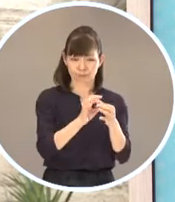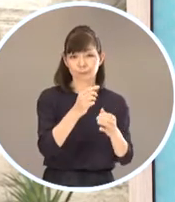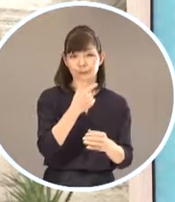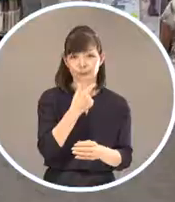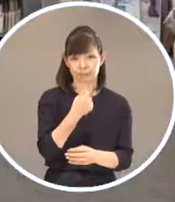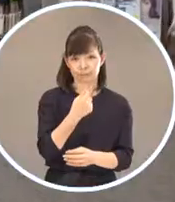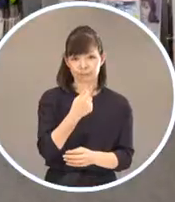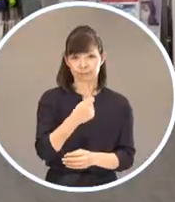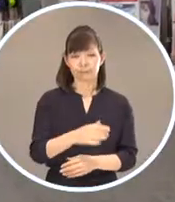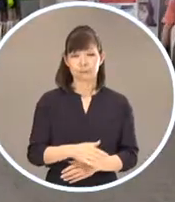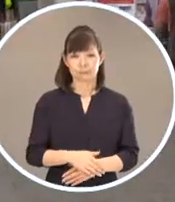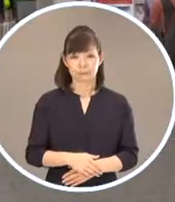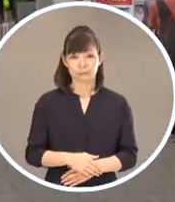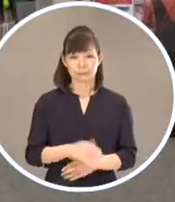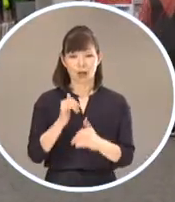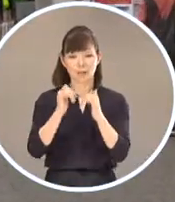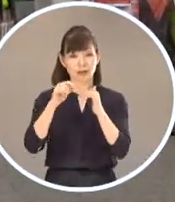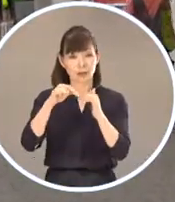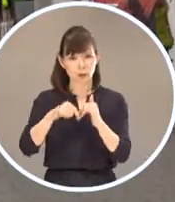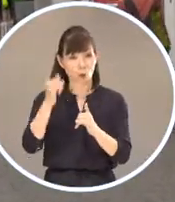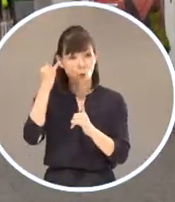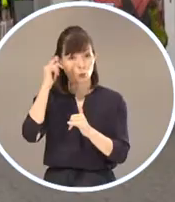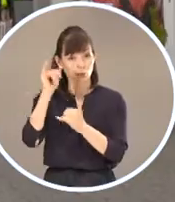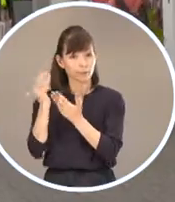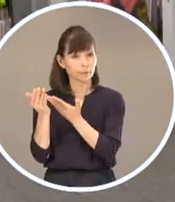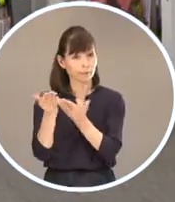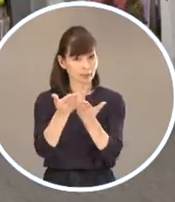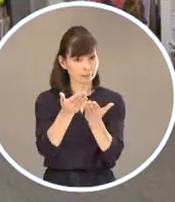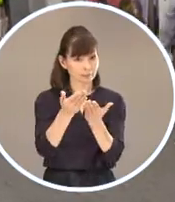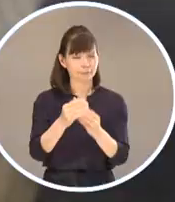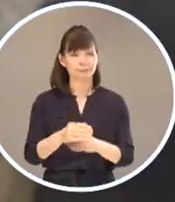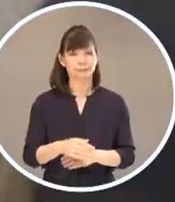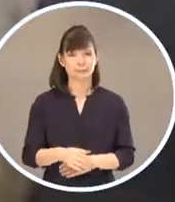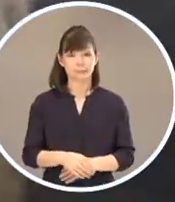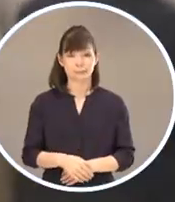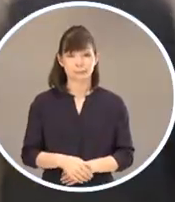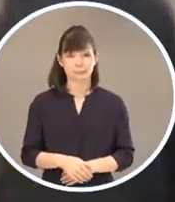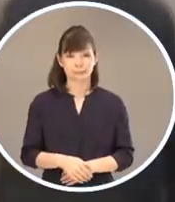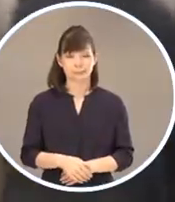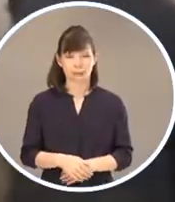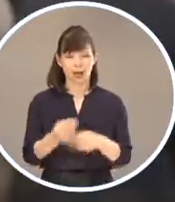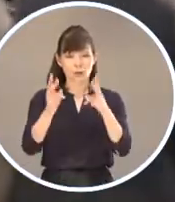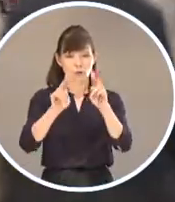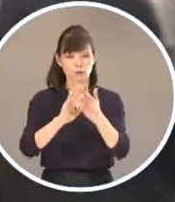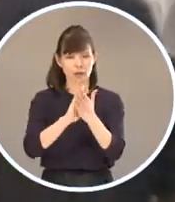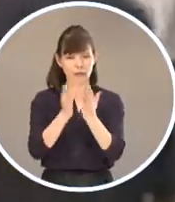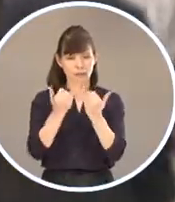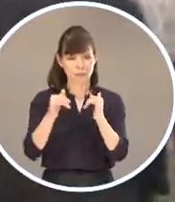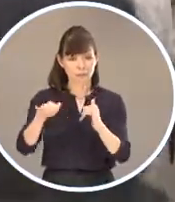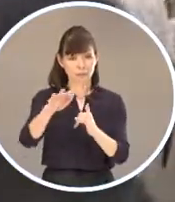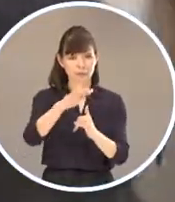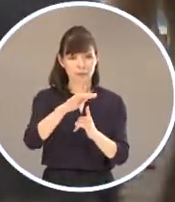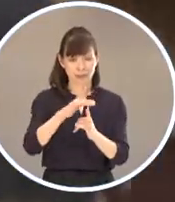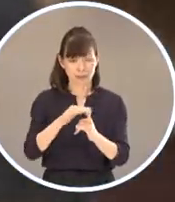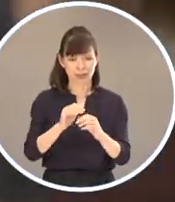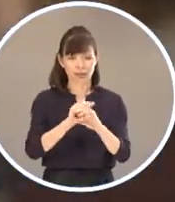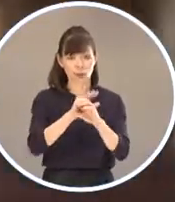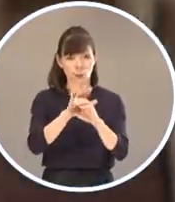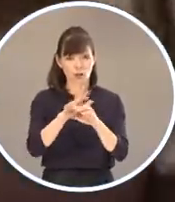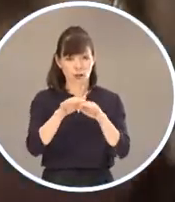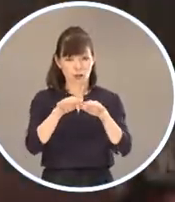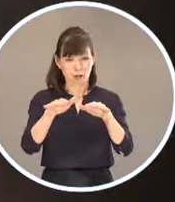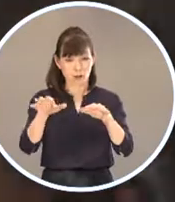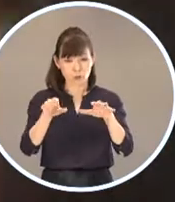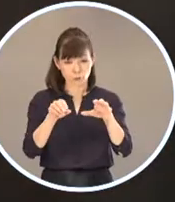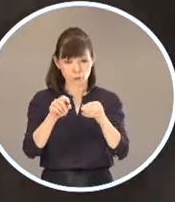街のご意見番、 広島県民の皆さんに新型コロナウイ